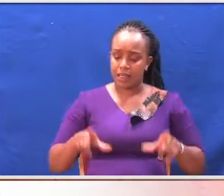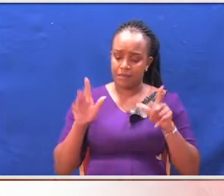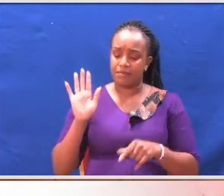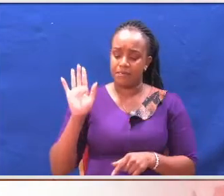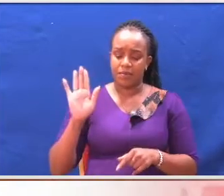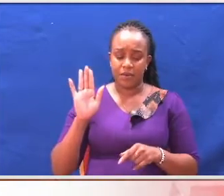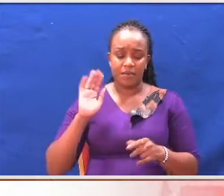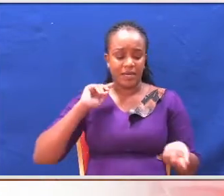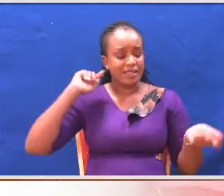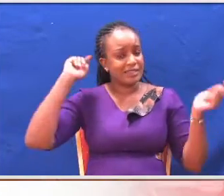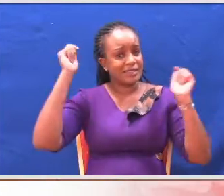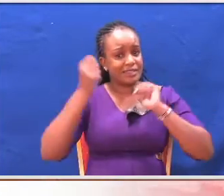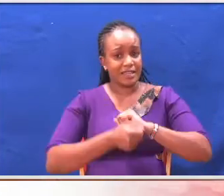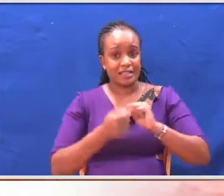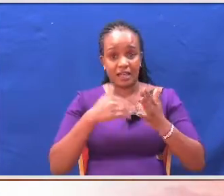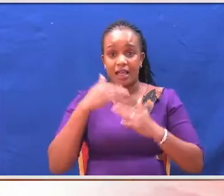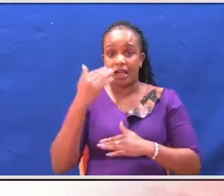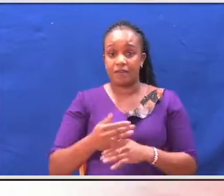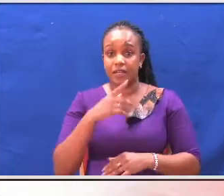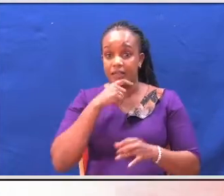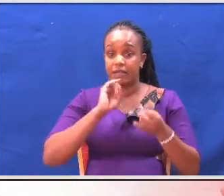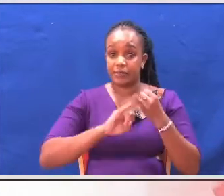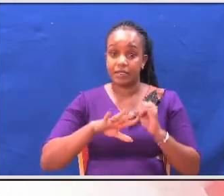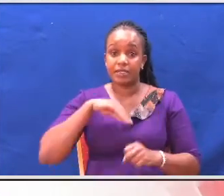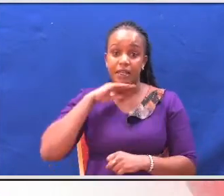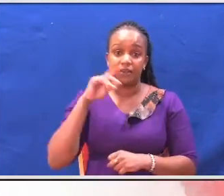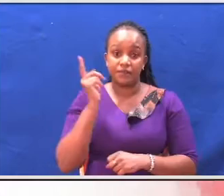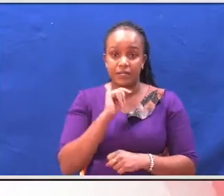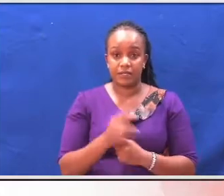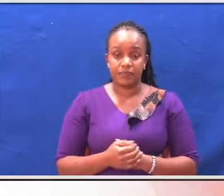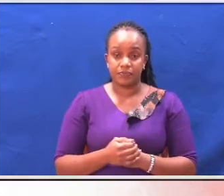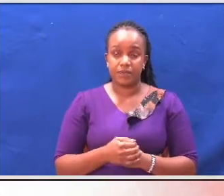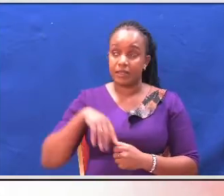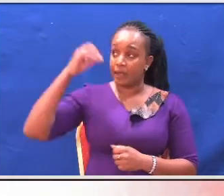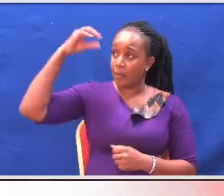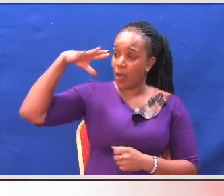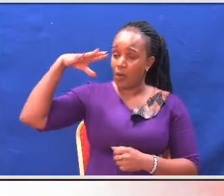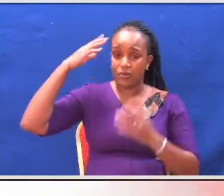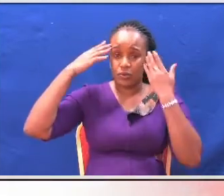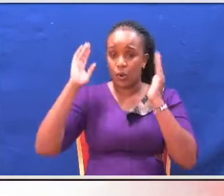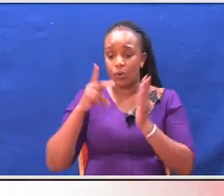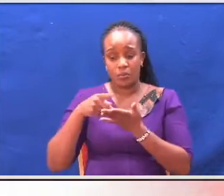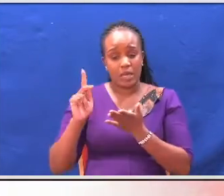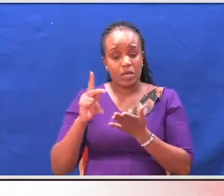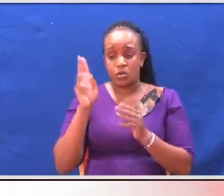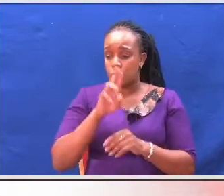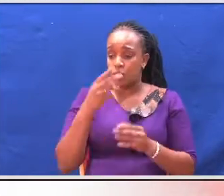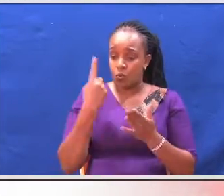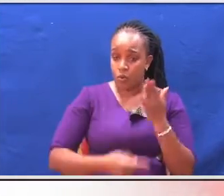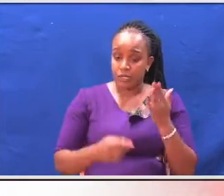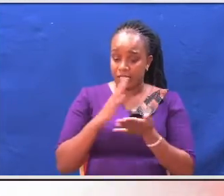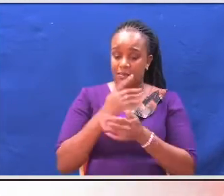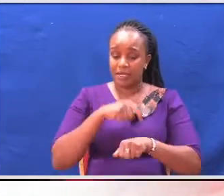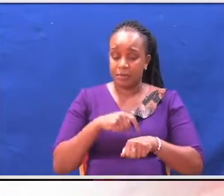dramatically took a U-turn after her husband's death. Inata token, unashindwa unakaa kwa giza, unafika mahali unatumia hata